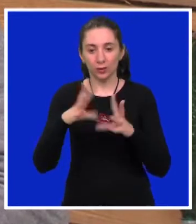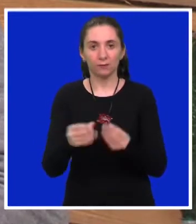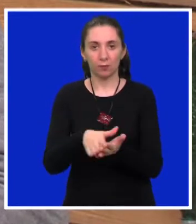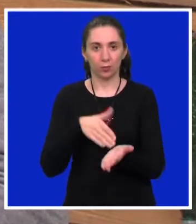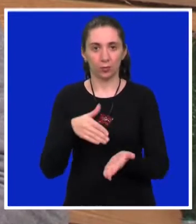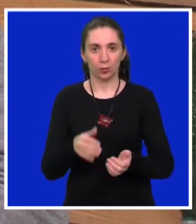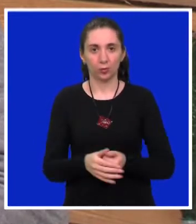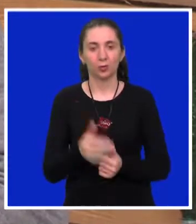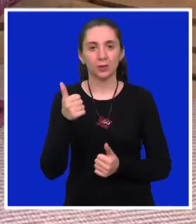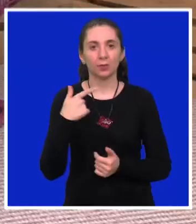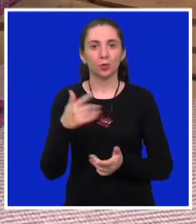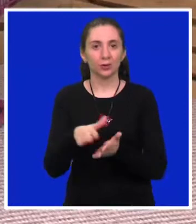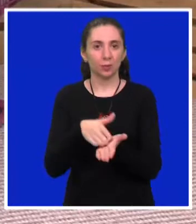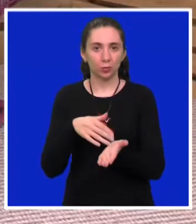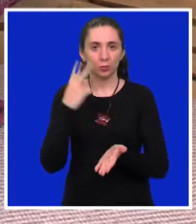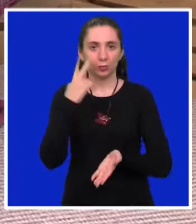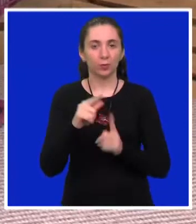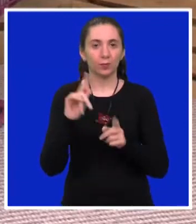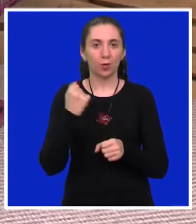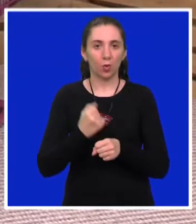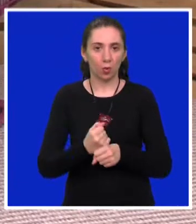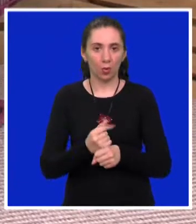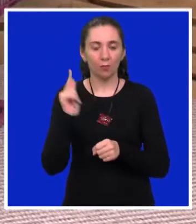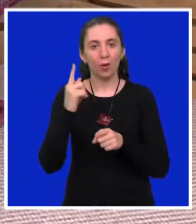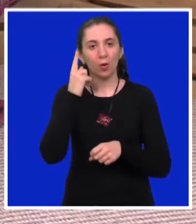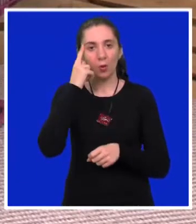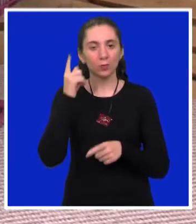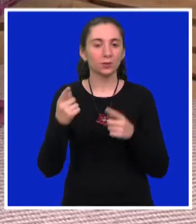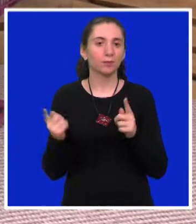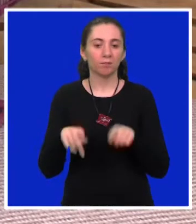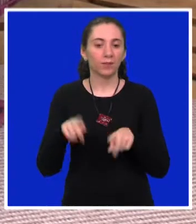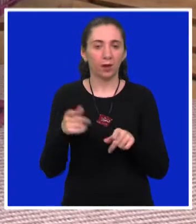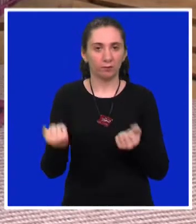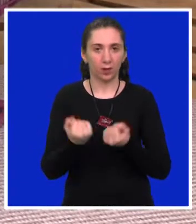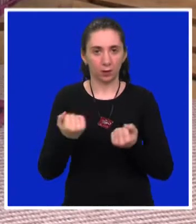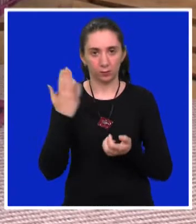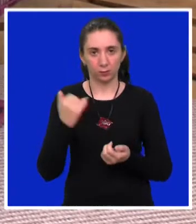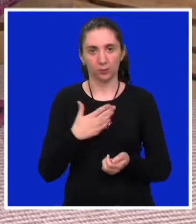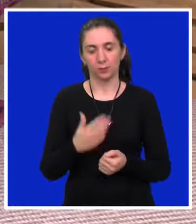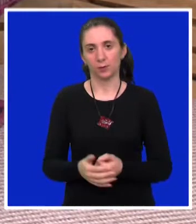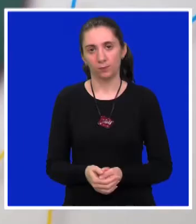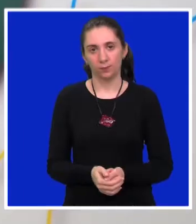počinje. Evo, samo za početak pogledajmo prilog da se malo prisjetimo nekih aktivnosti.